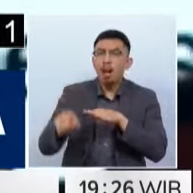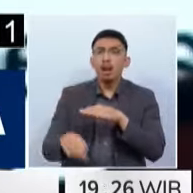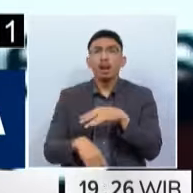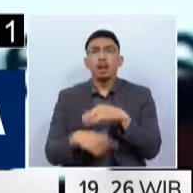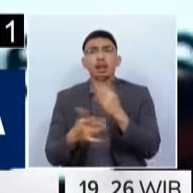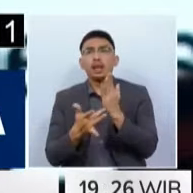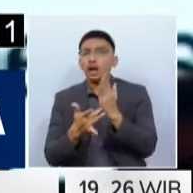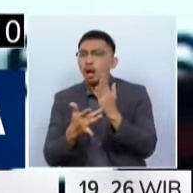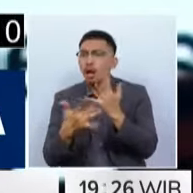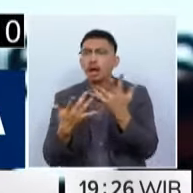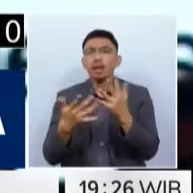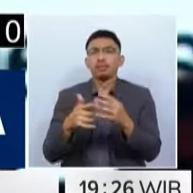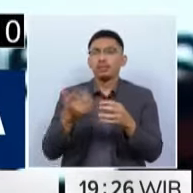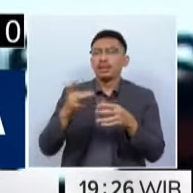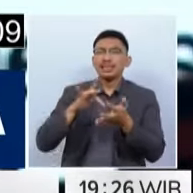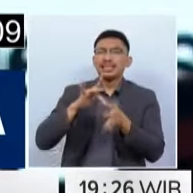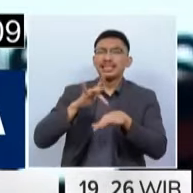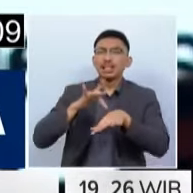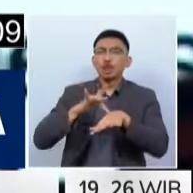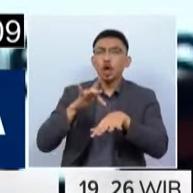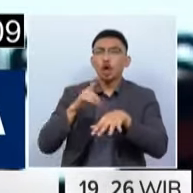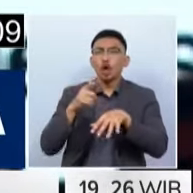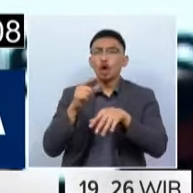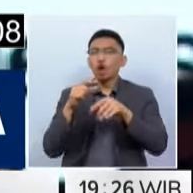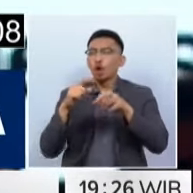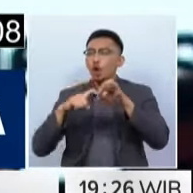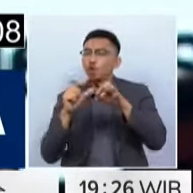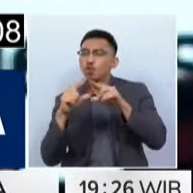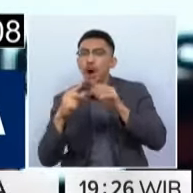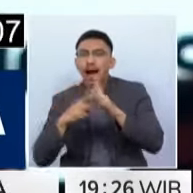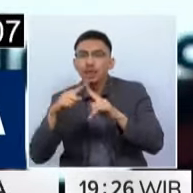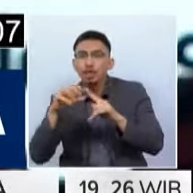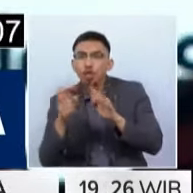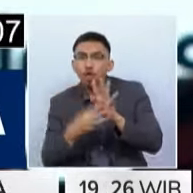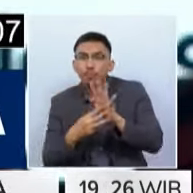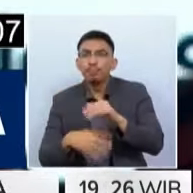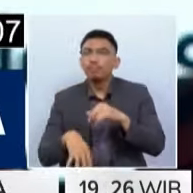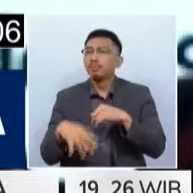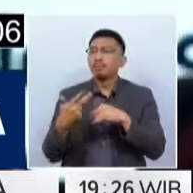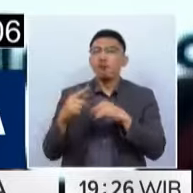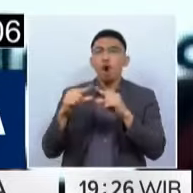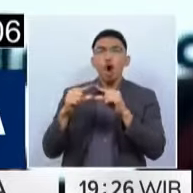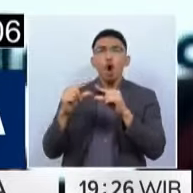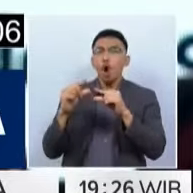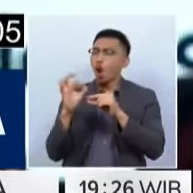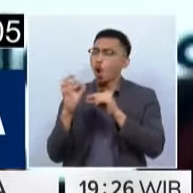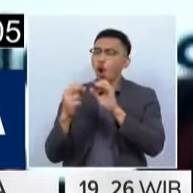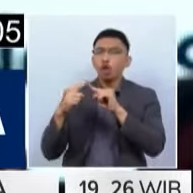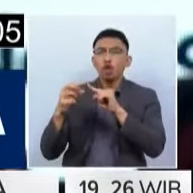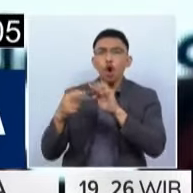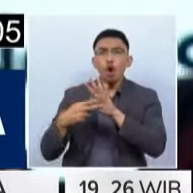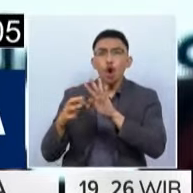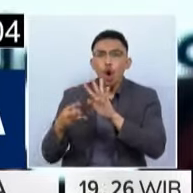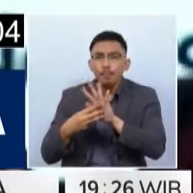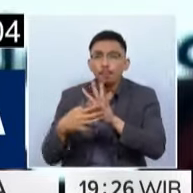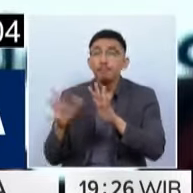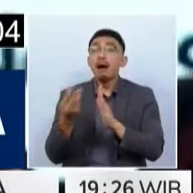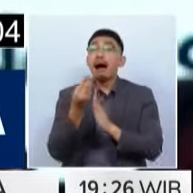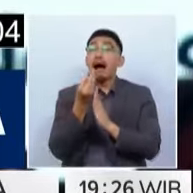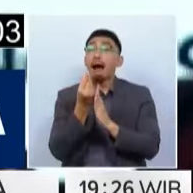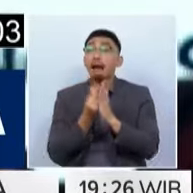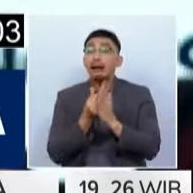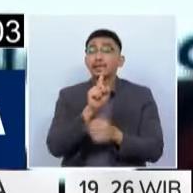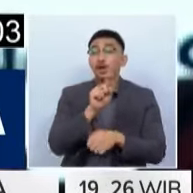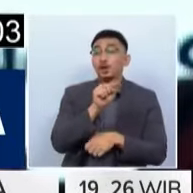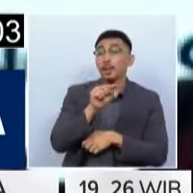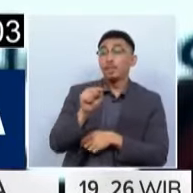sistem senjata otonom dan itu bisa dilakukan kalau anggaran dari kemenhan itu 1 sampai 2% dari PDB